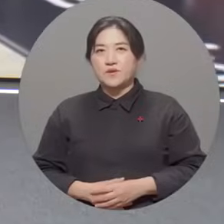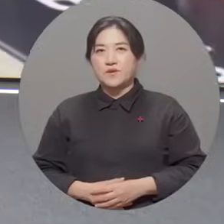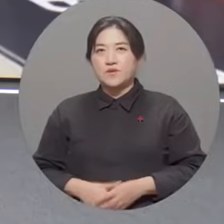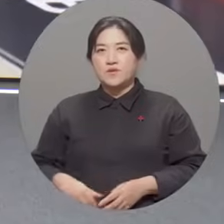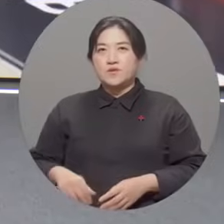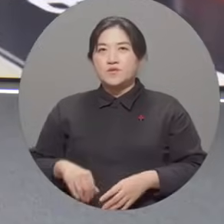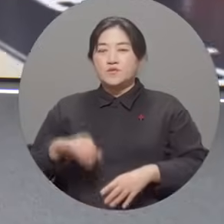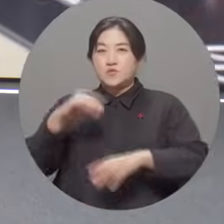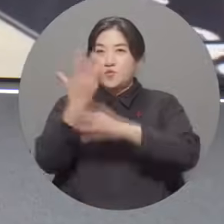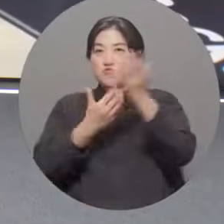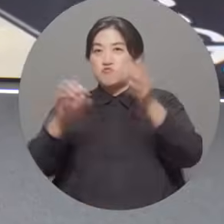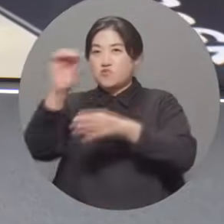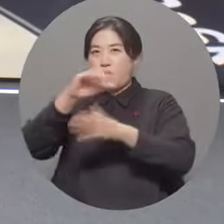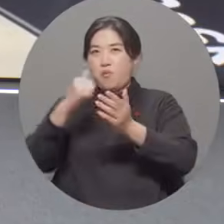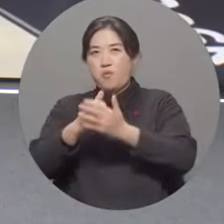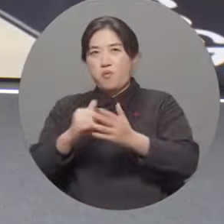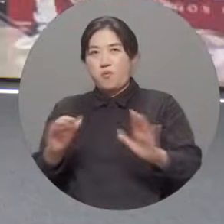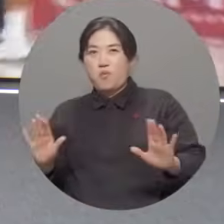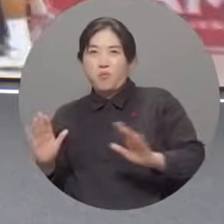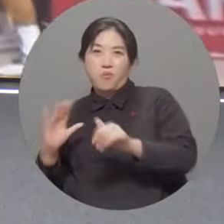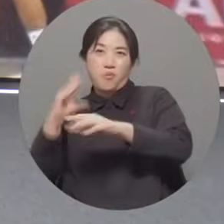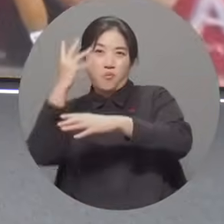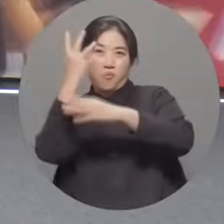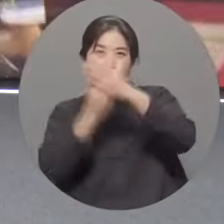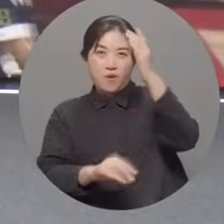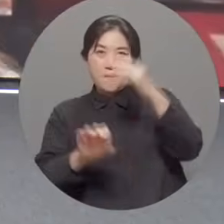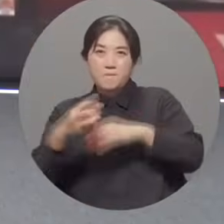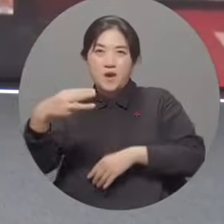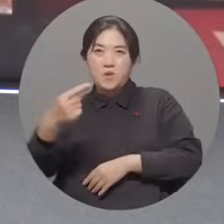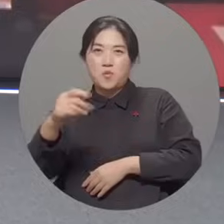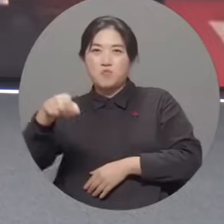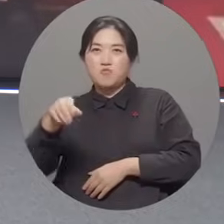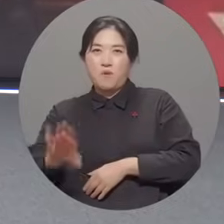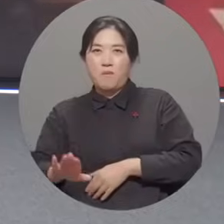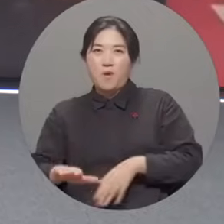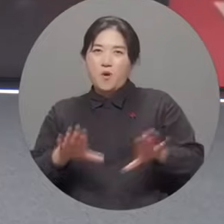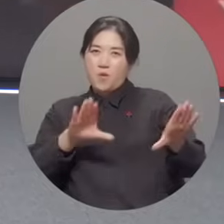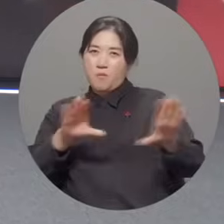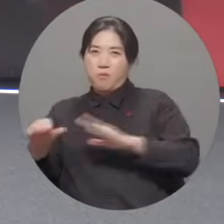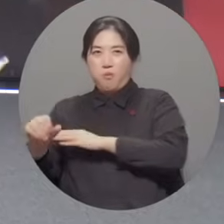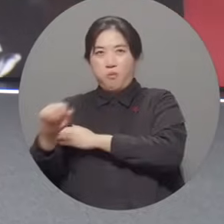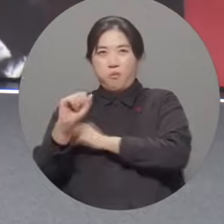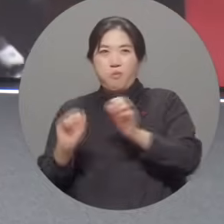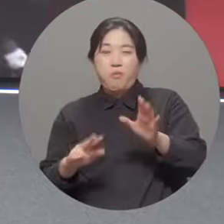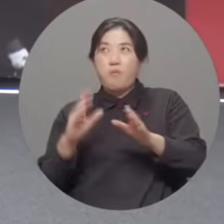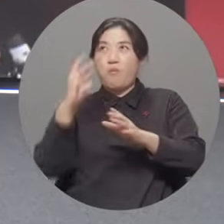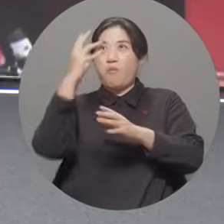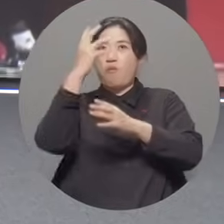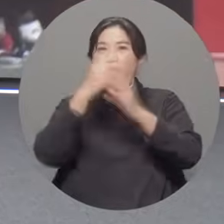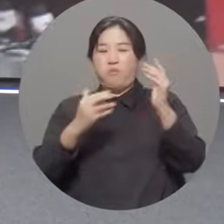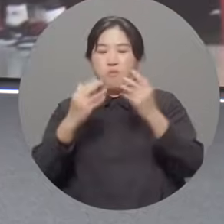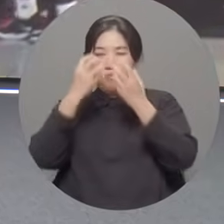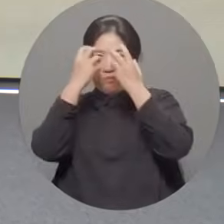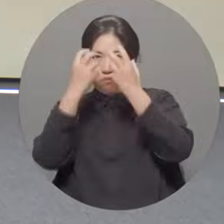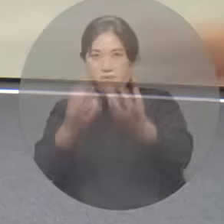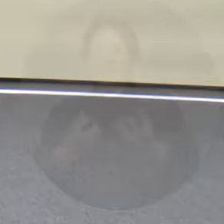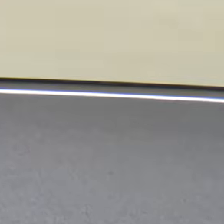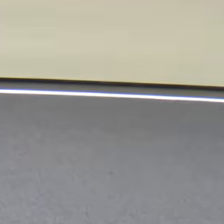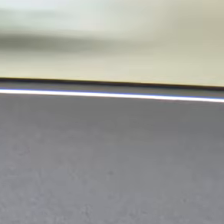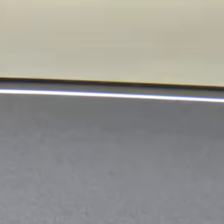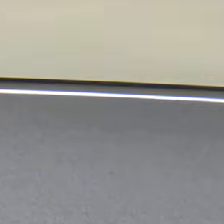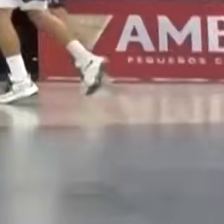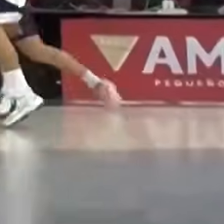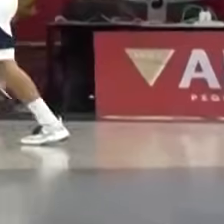농구 유로리그에서 나온 환상적인 팔로업 덩크 보시죠. 유연하면서도 힘이 정말 대단하죠. 목요일 밤 스포츠 뉴스였습니다.